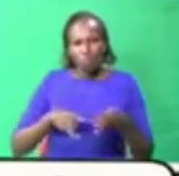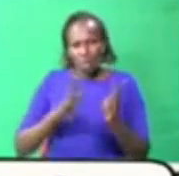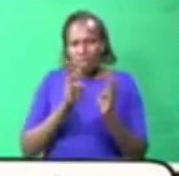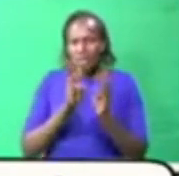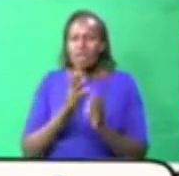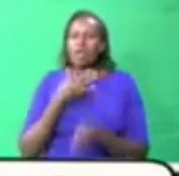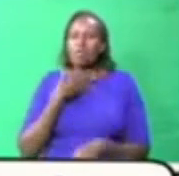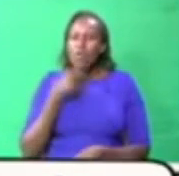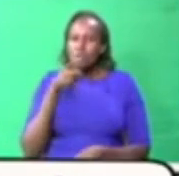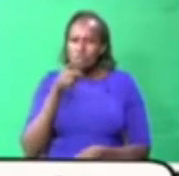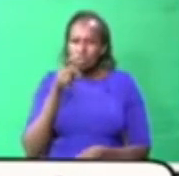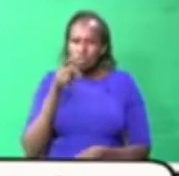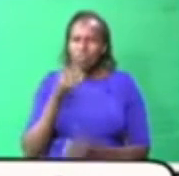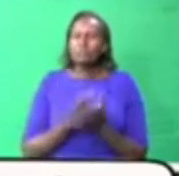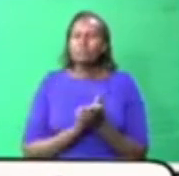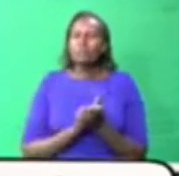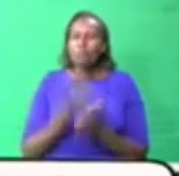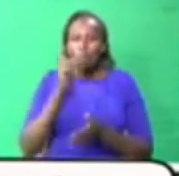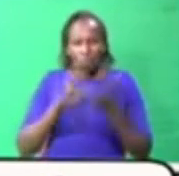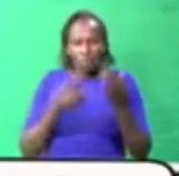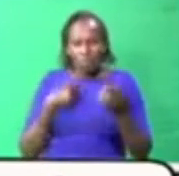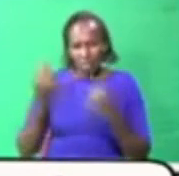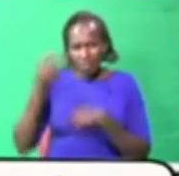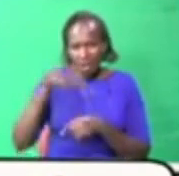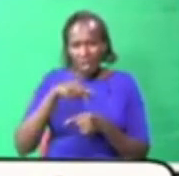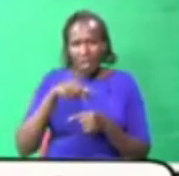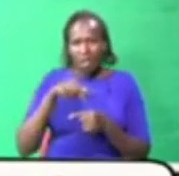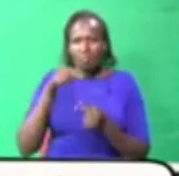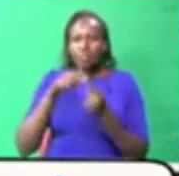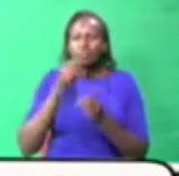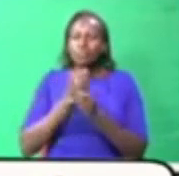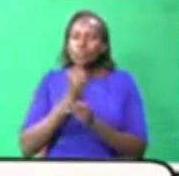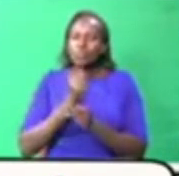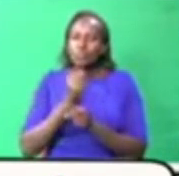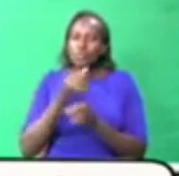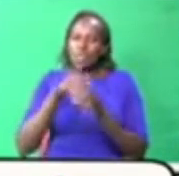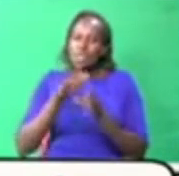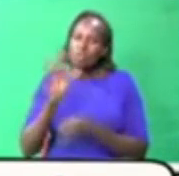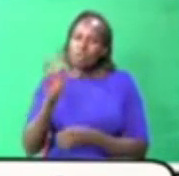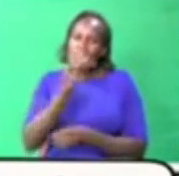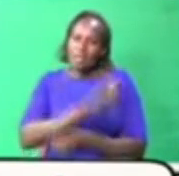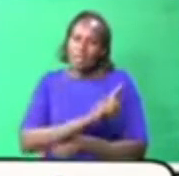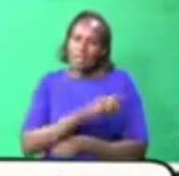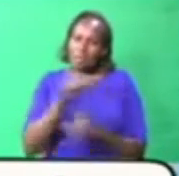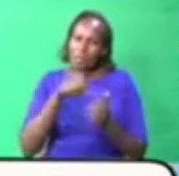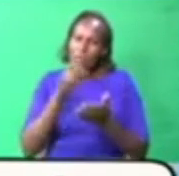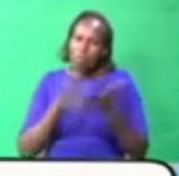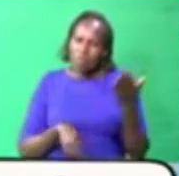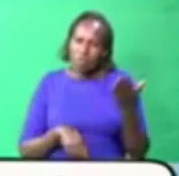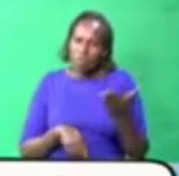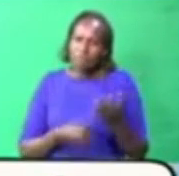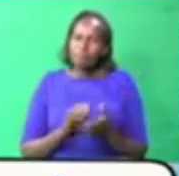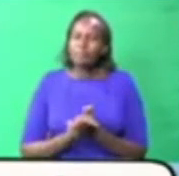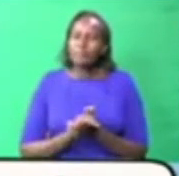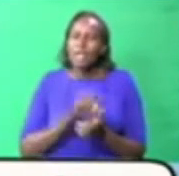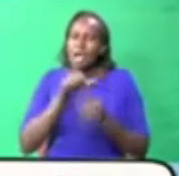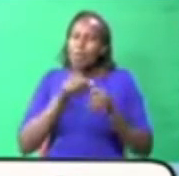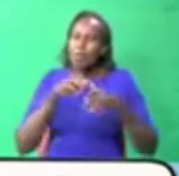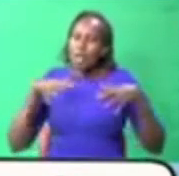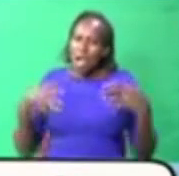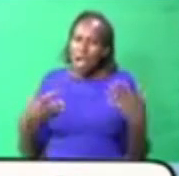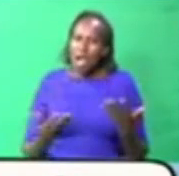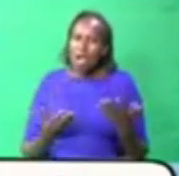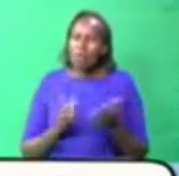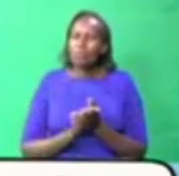you, because what I'm coming to do in your days is something that will astound your mind. Nikatangulia kusema kuhusu vile Mungu